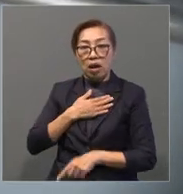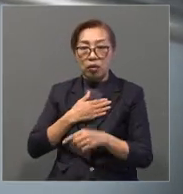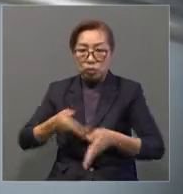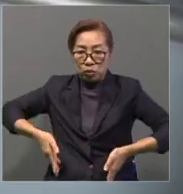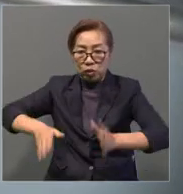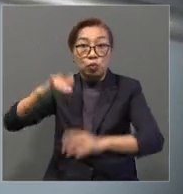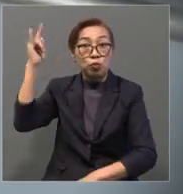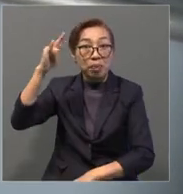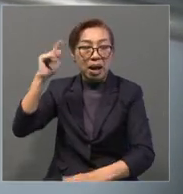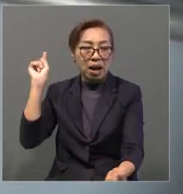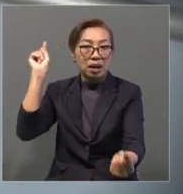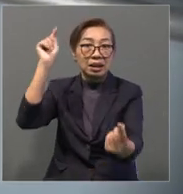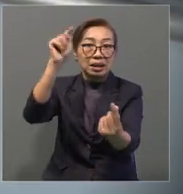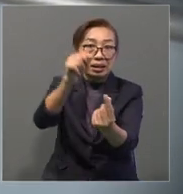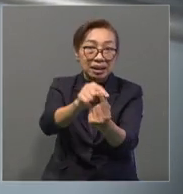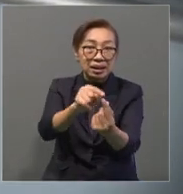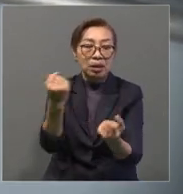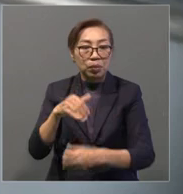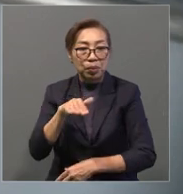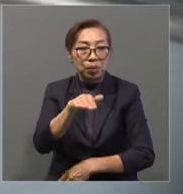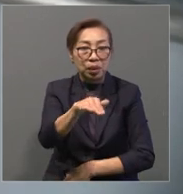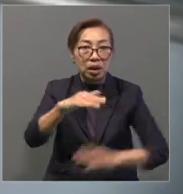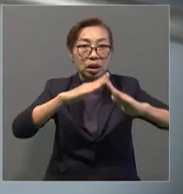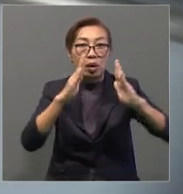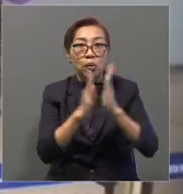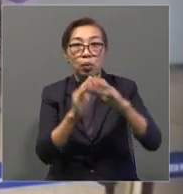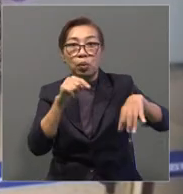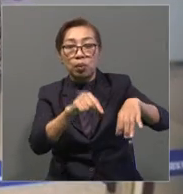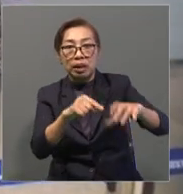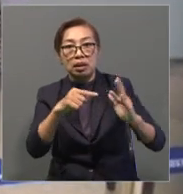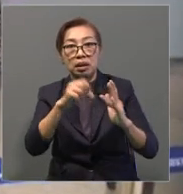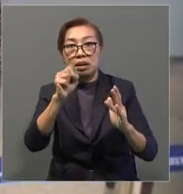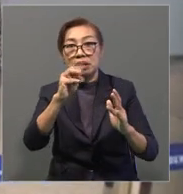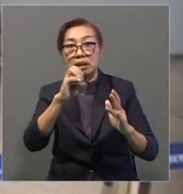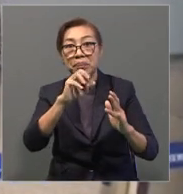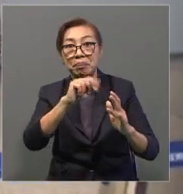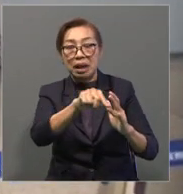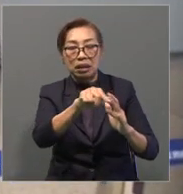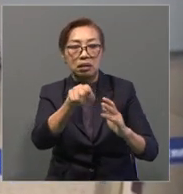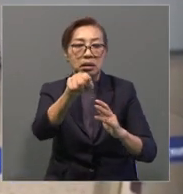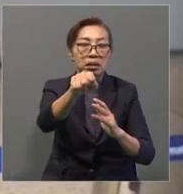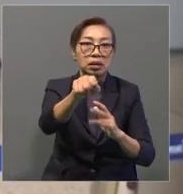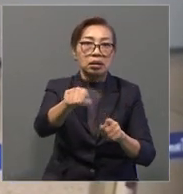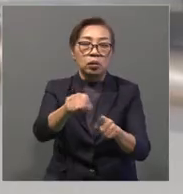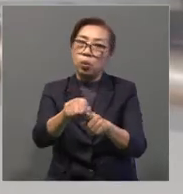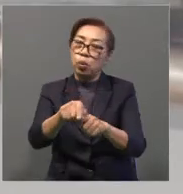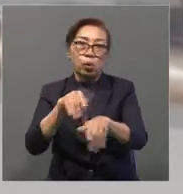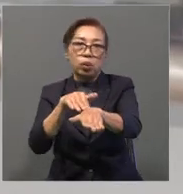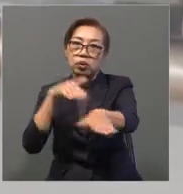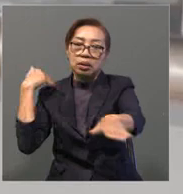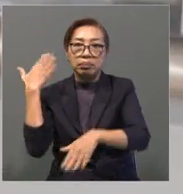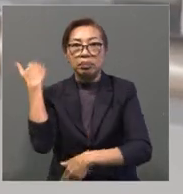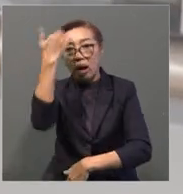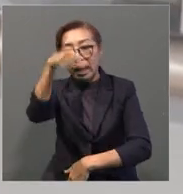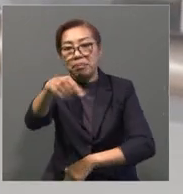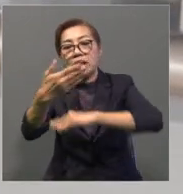มาจากวิภาวดีรังสิตแล้วเนี่ยเลยวัดเสมียนนารีมาหน่อยบางทีรถติดในเส้นหน้าหรือว่าเสมียนนารีมาเลยนะเพราะ